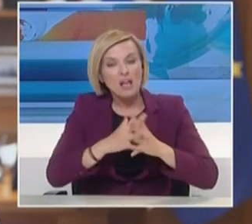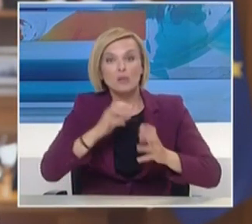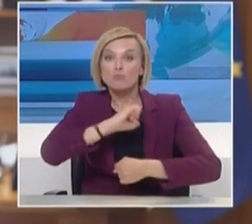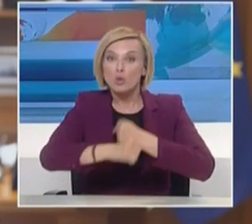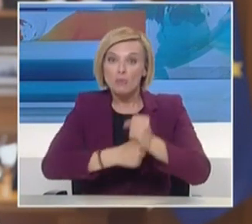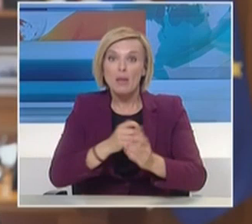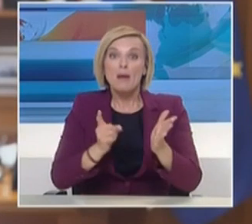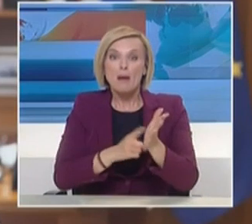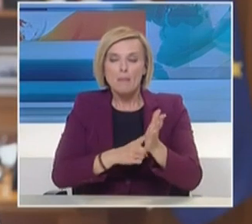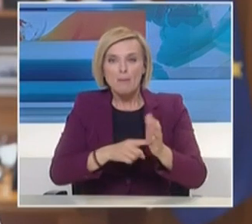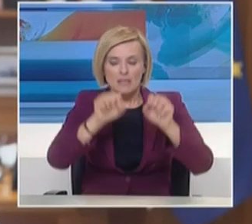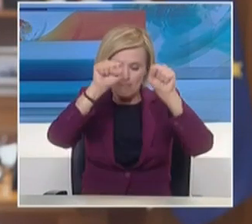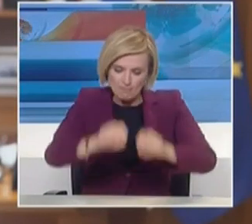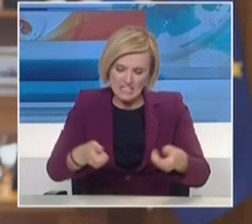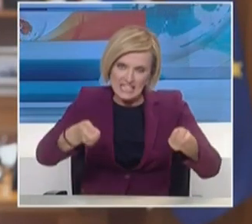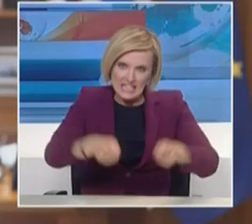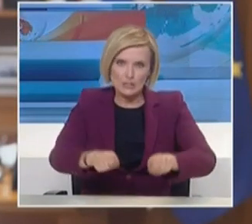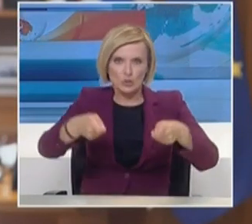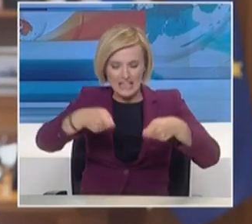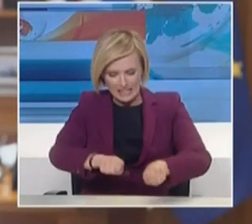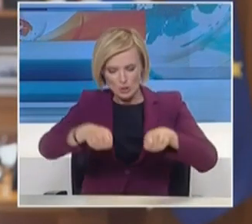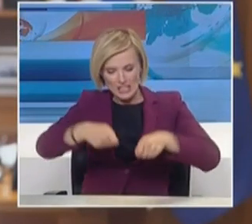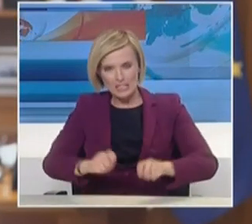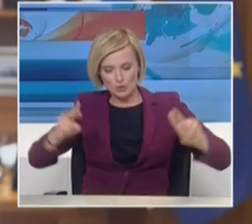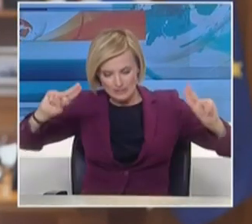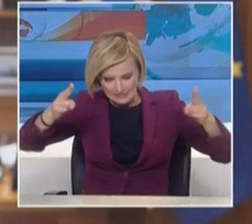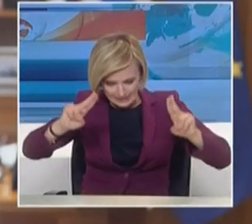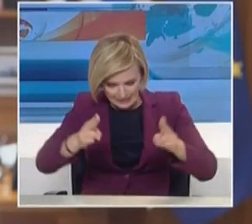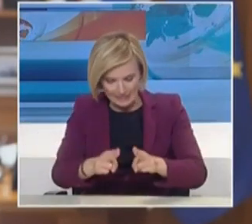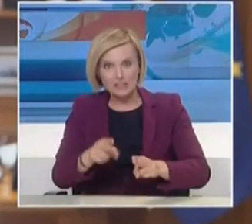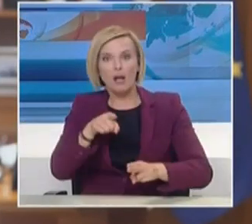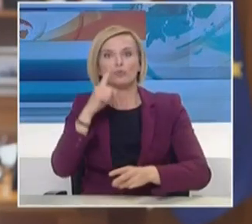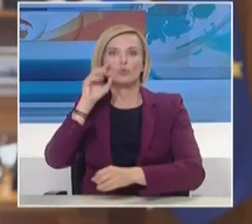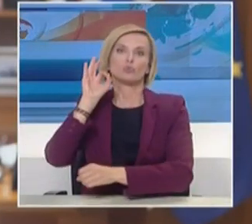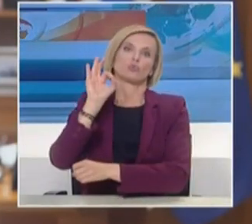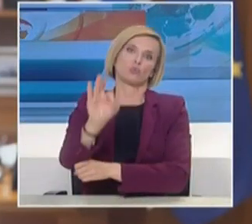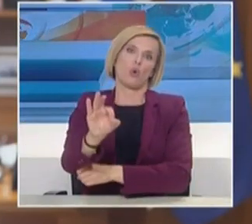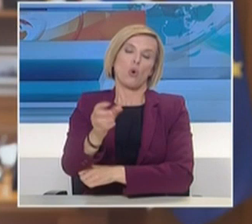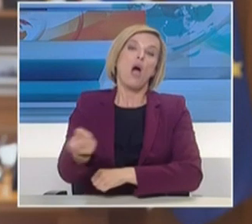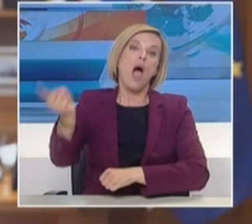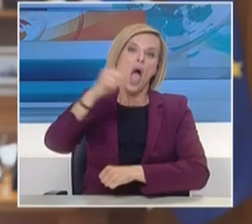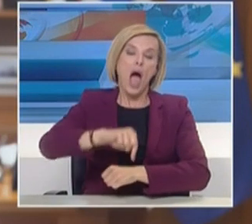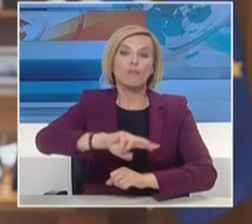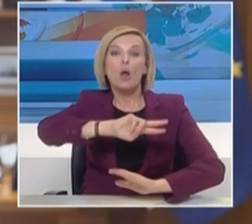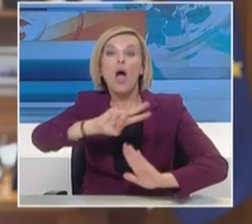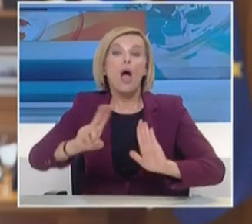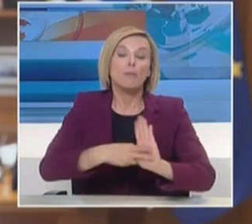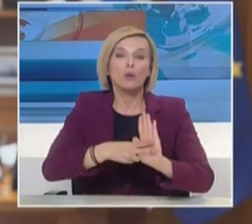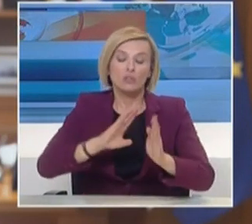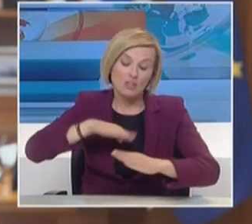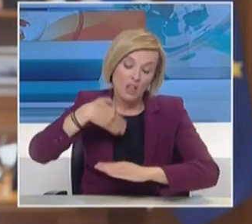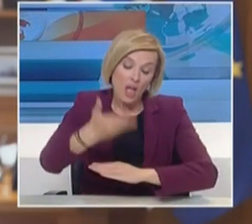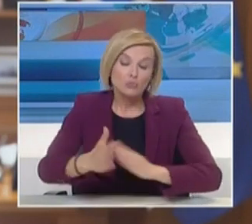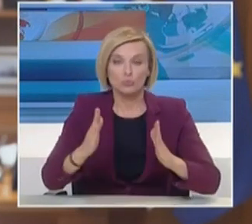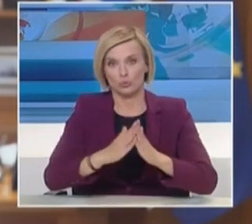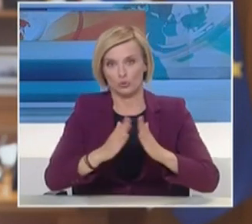κλείσει κάθε κερκόπορτα στο κακό. Και αυτόν τον στόχο έχει ο περιορισμός της κυκλοφορίας από αύριο. Από